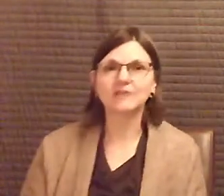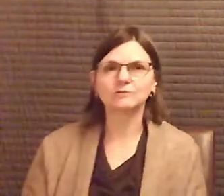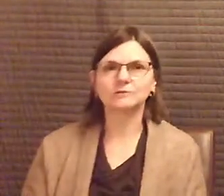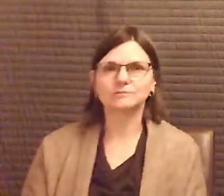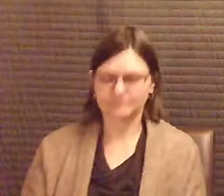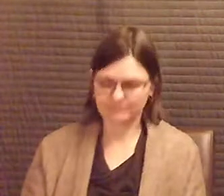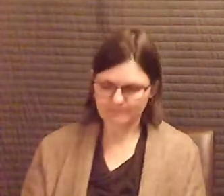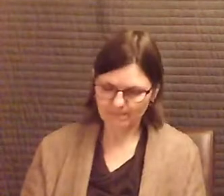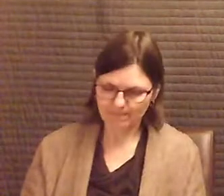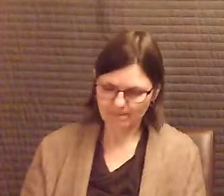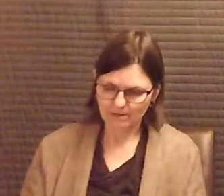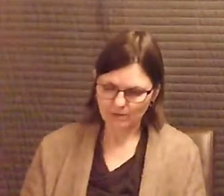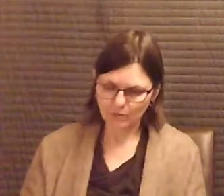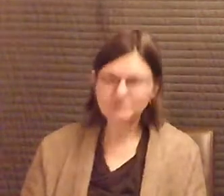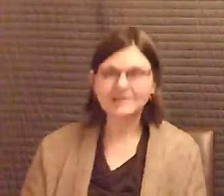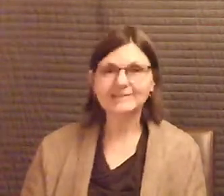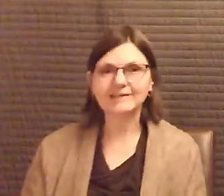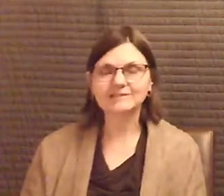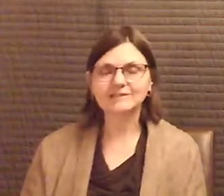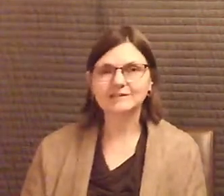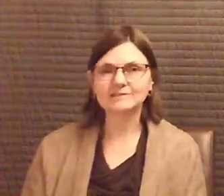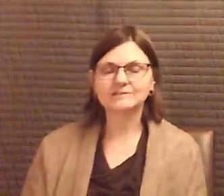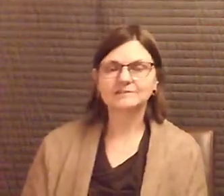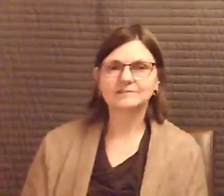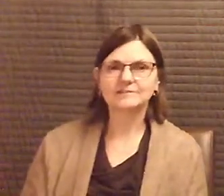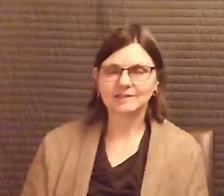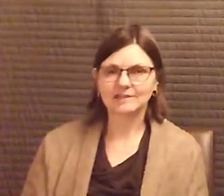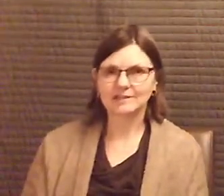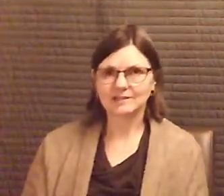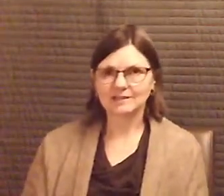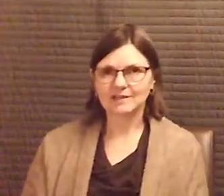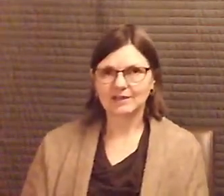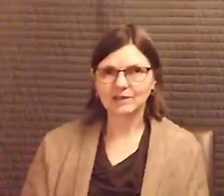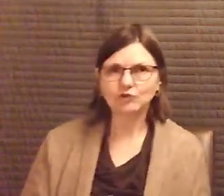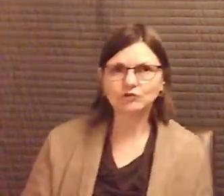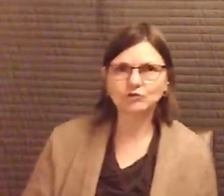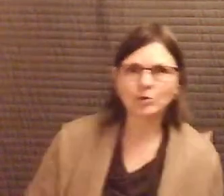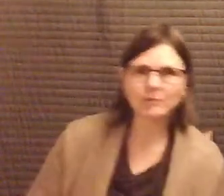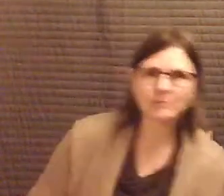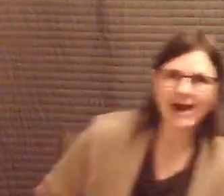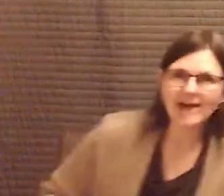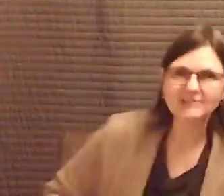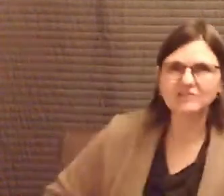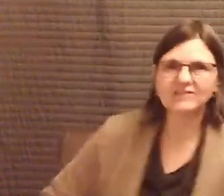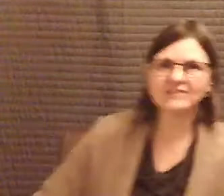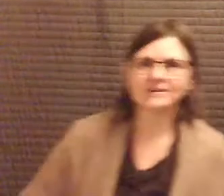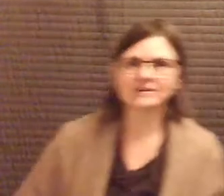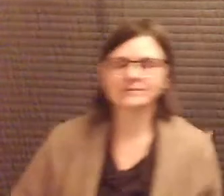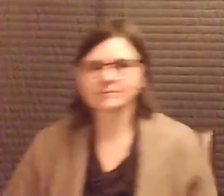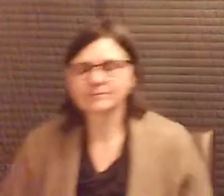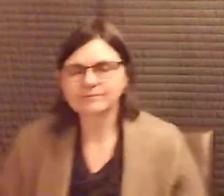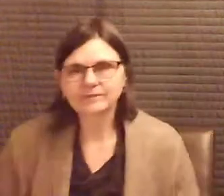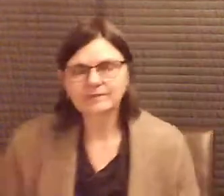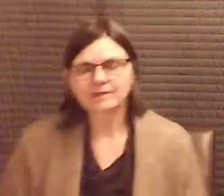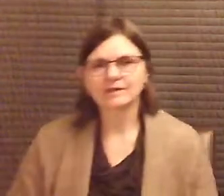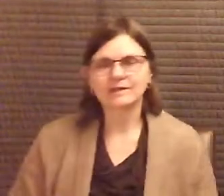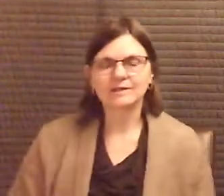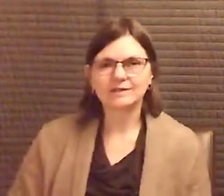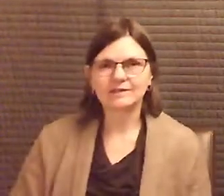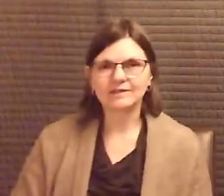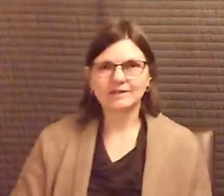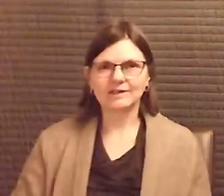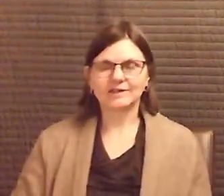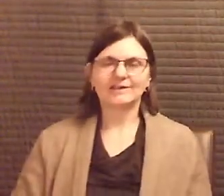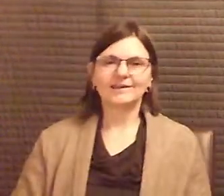instandhouding toe in ze leggen god zei tegen israël in de deur niet we die twitter noomi je 28 in de great job